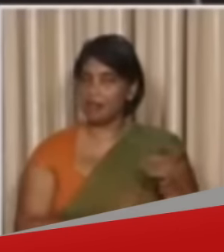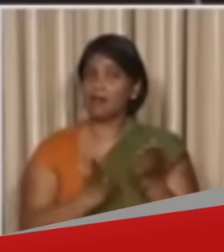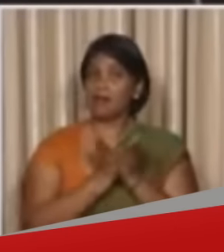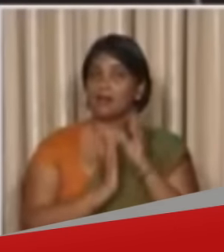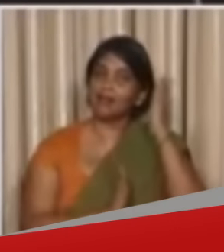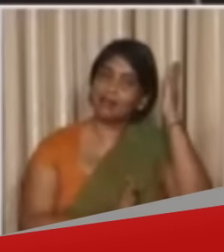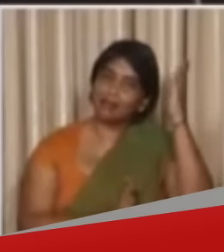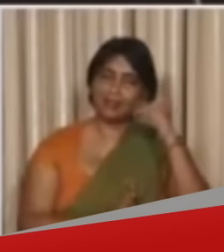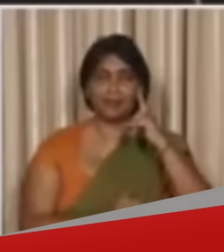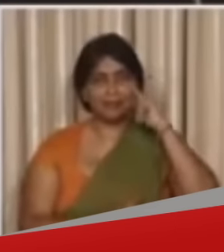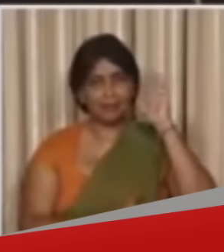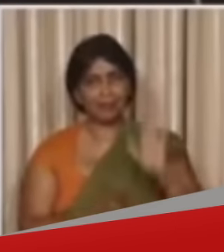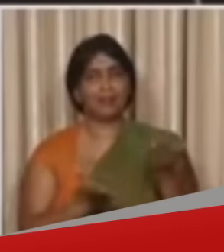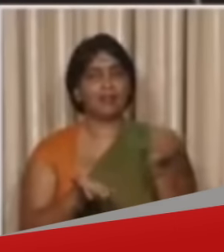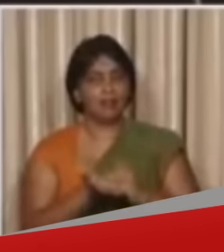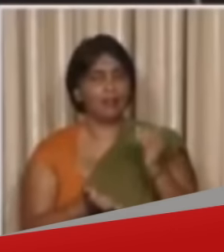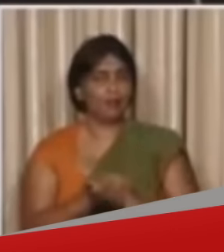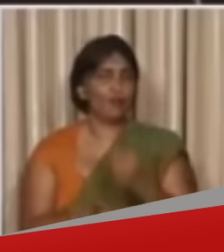යකෝ හත් දෙයනේ